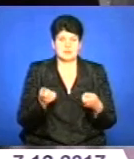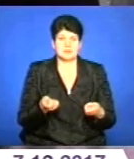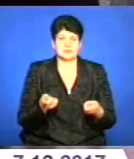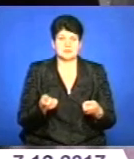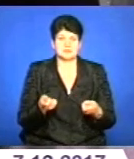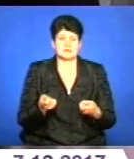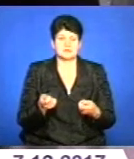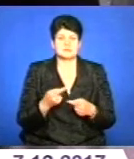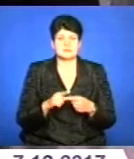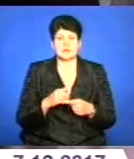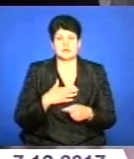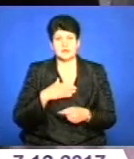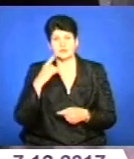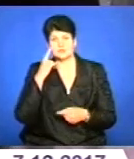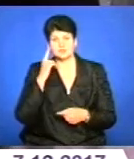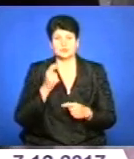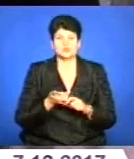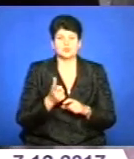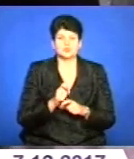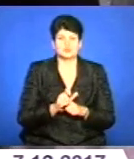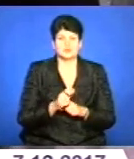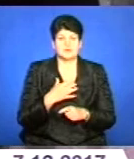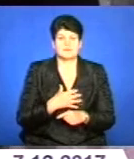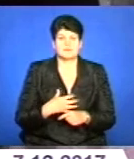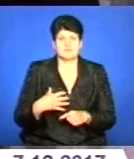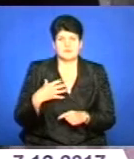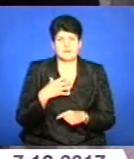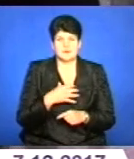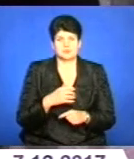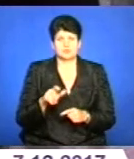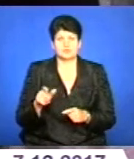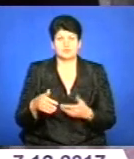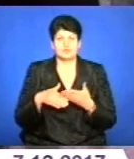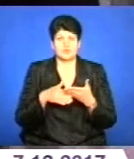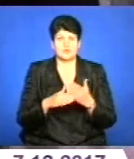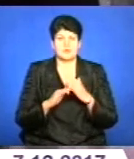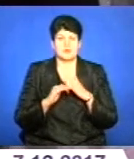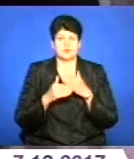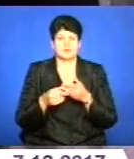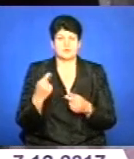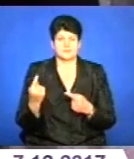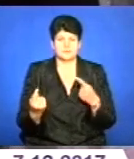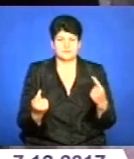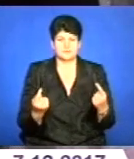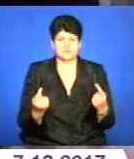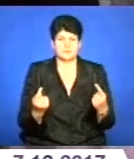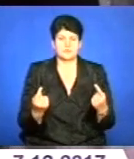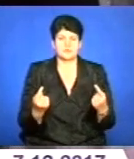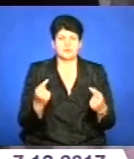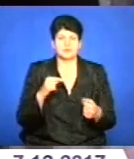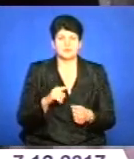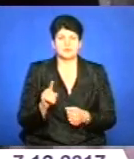Ну, це, я думаю, що дуже важливо, що люди допомагають друг другу, тому